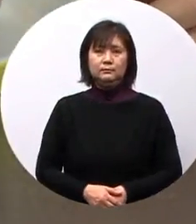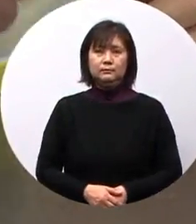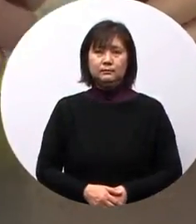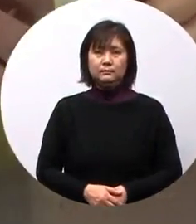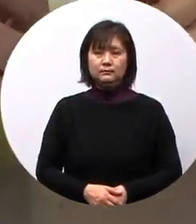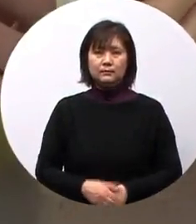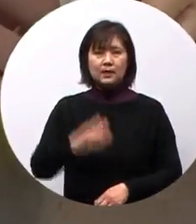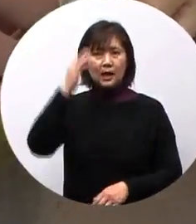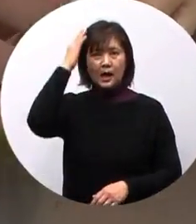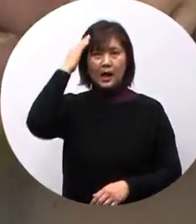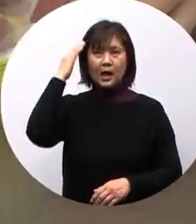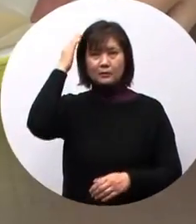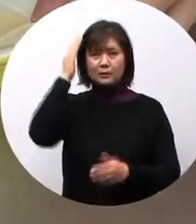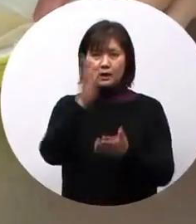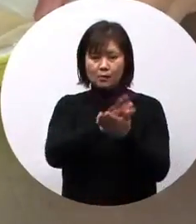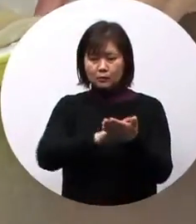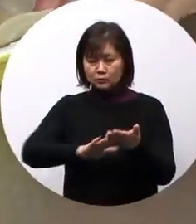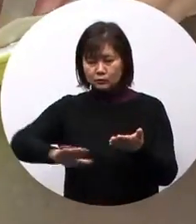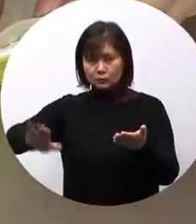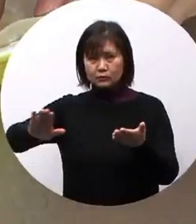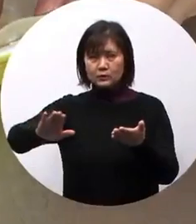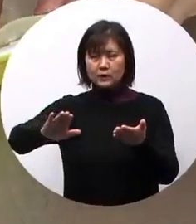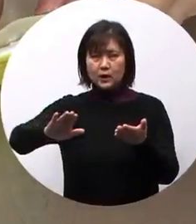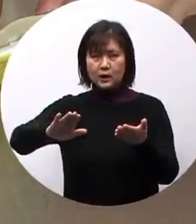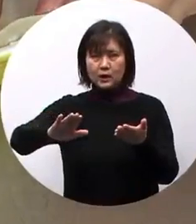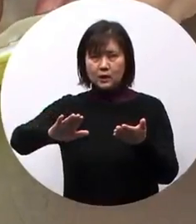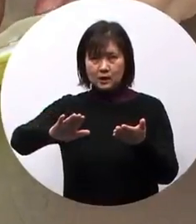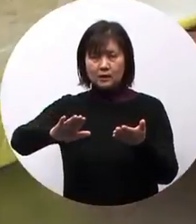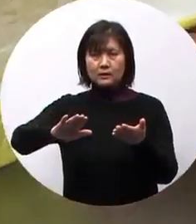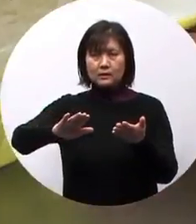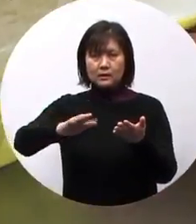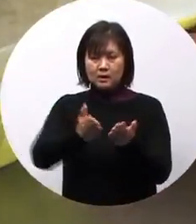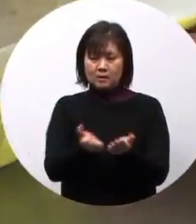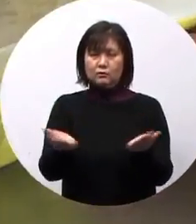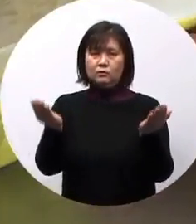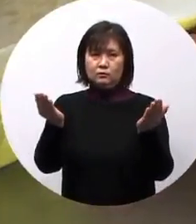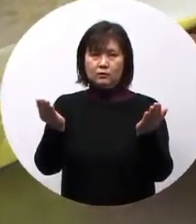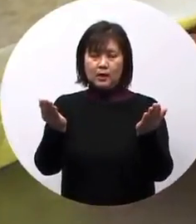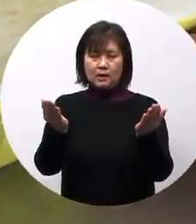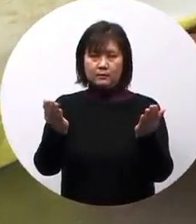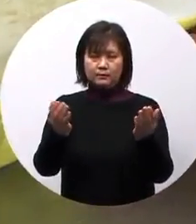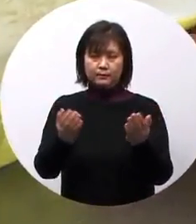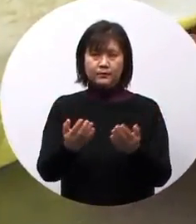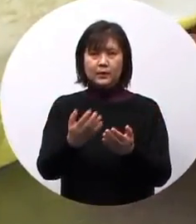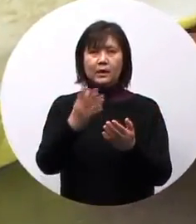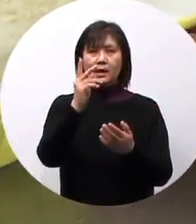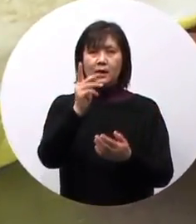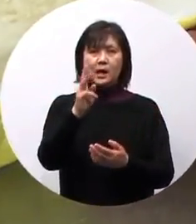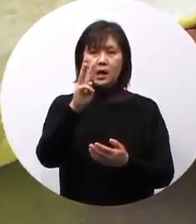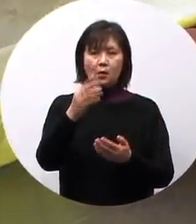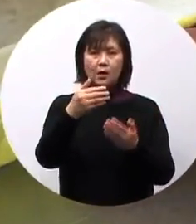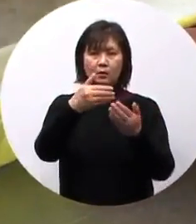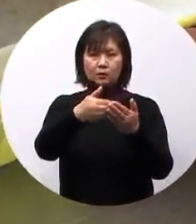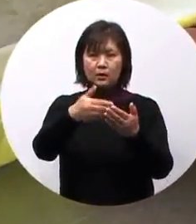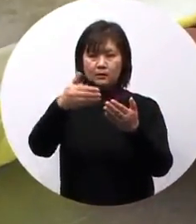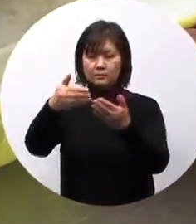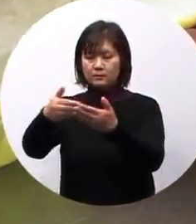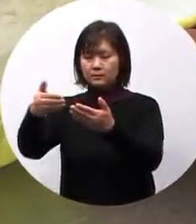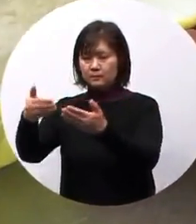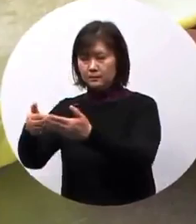サラダ油を塗った器ですが、重なるようにですね。 はい、重なるように並べていきます